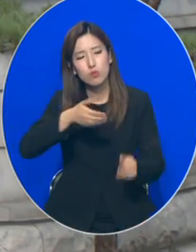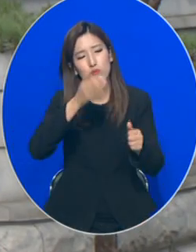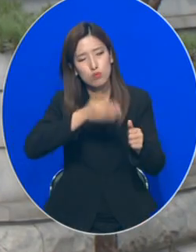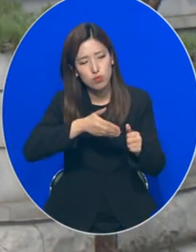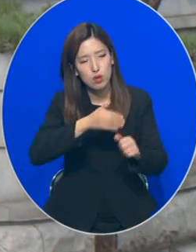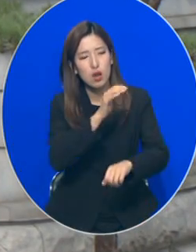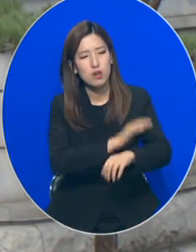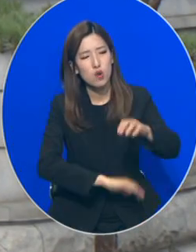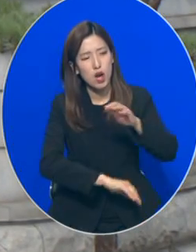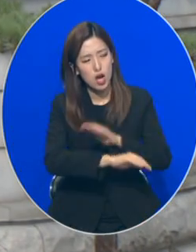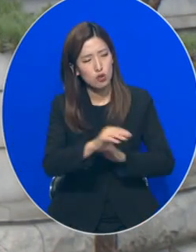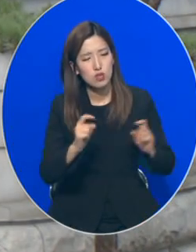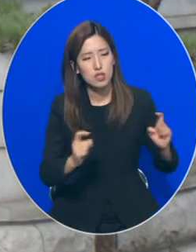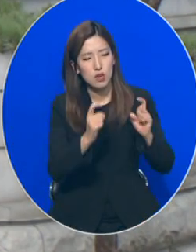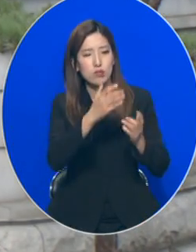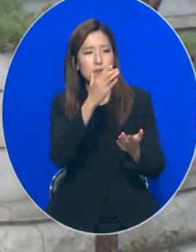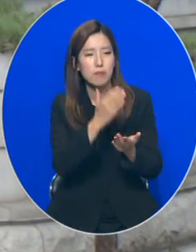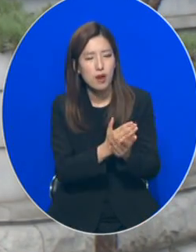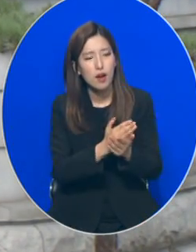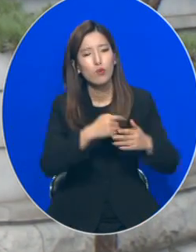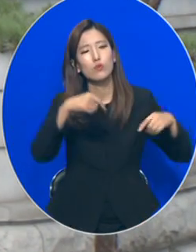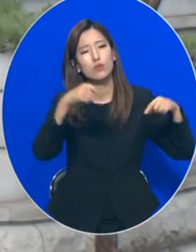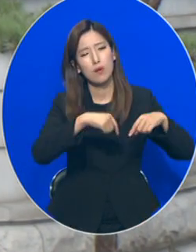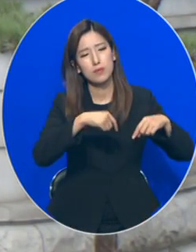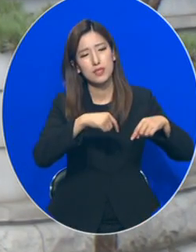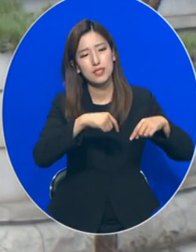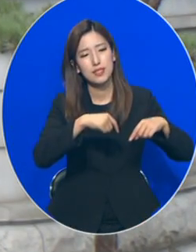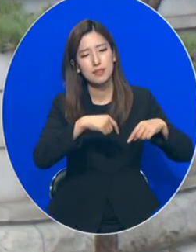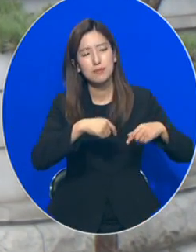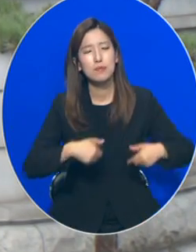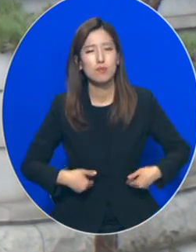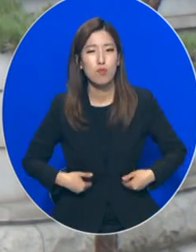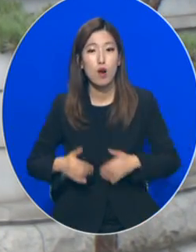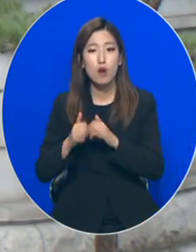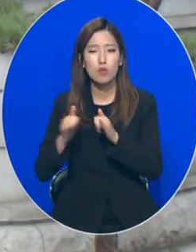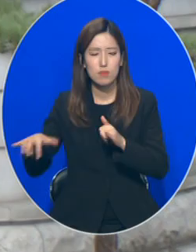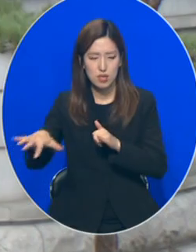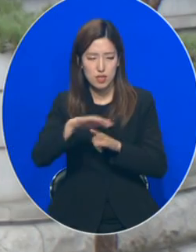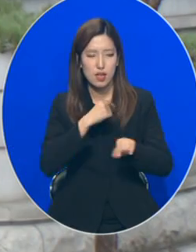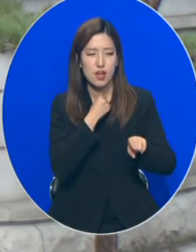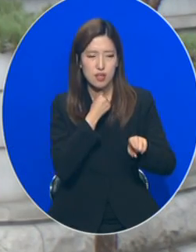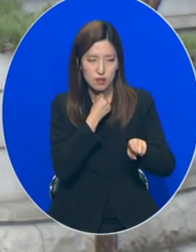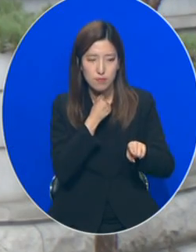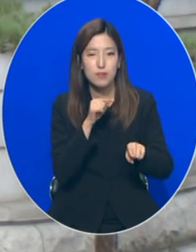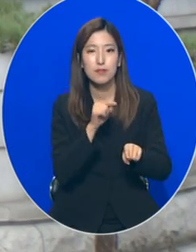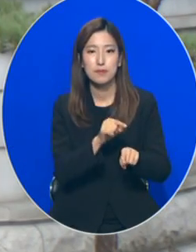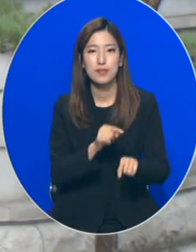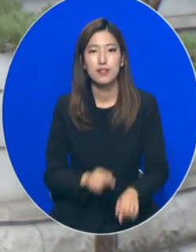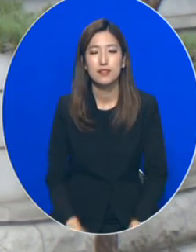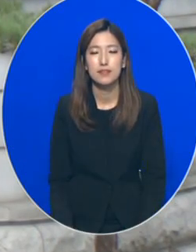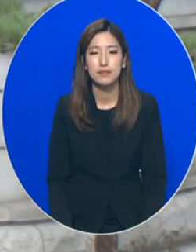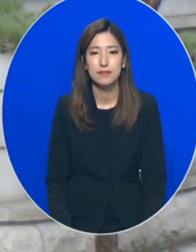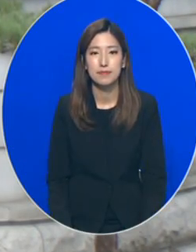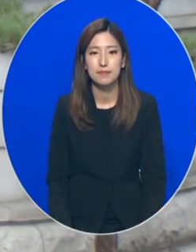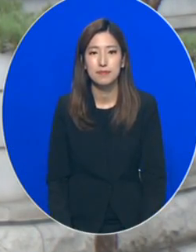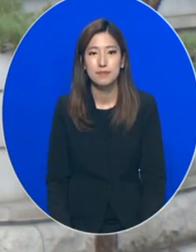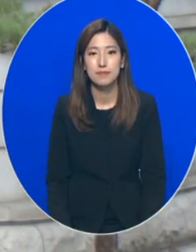여야의 협력과 국회의 정상 가동을 바라는 국민의 요구를 외면해서는 안 된다고 강조했습니다. KTV 정유림입니다.